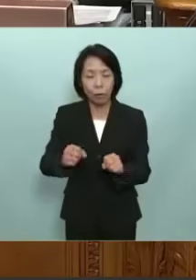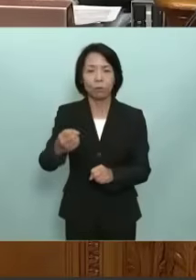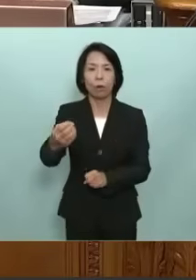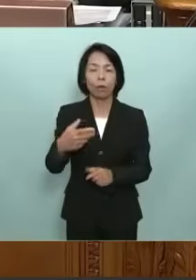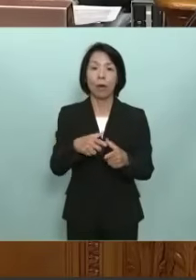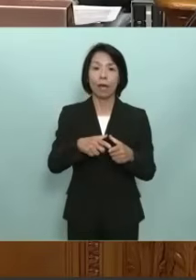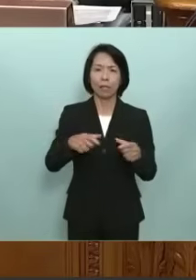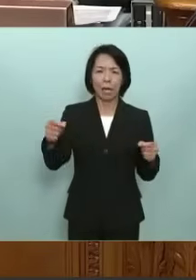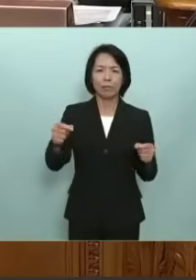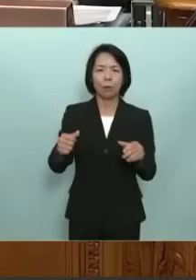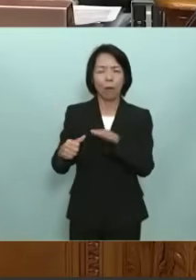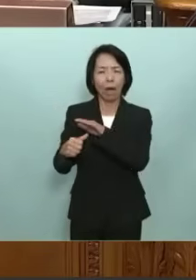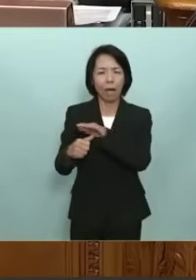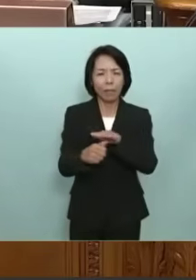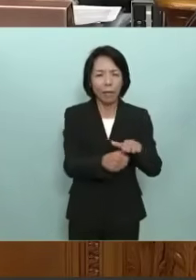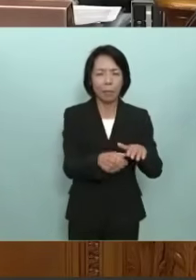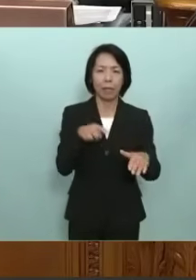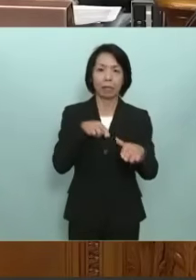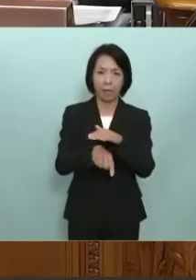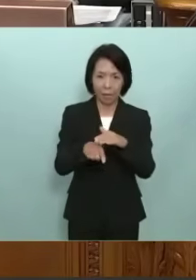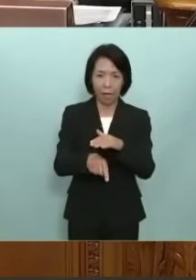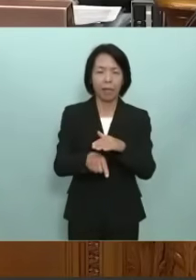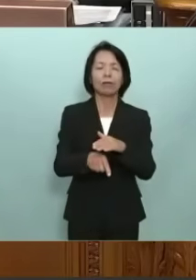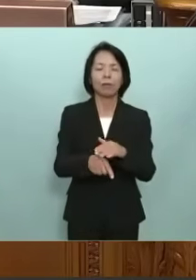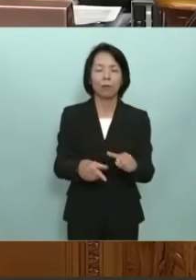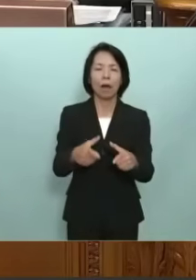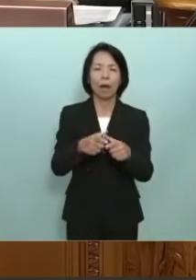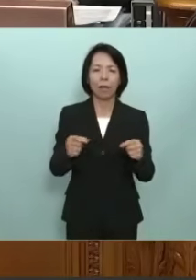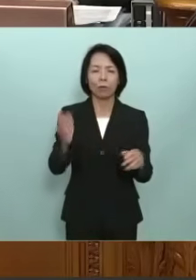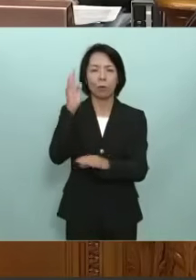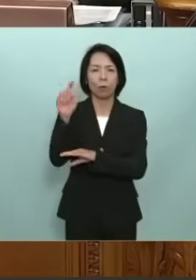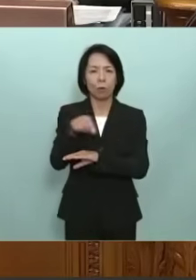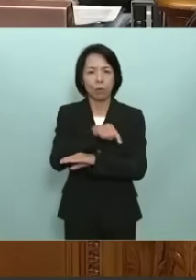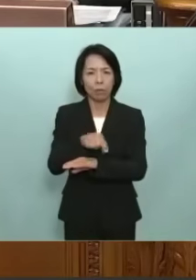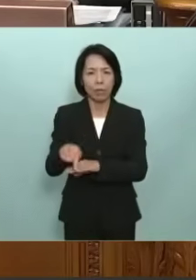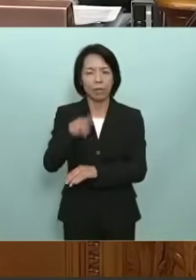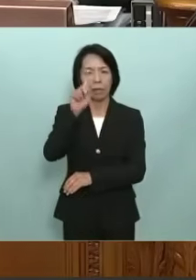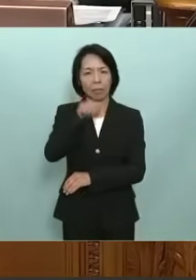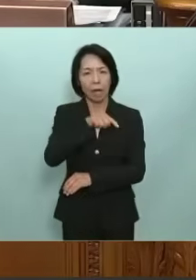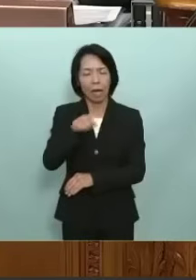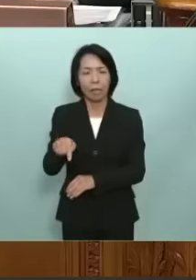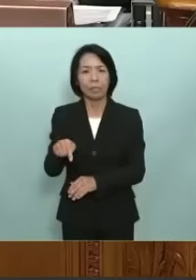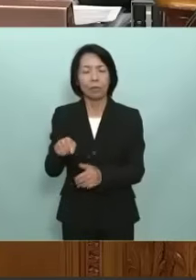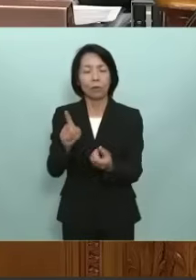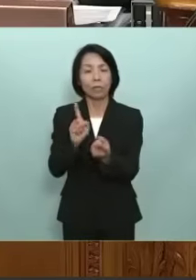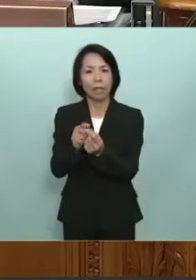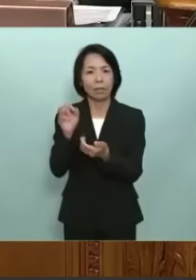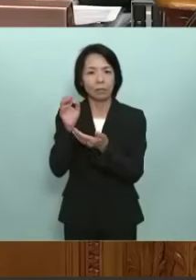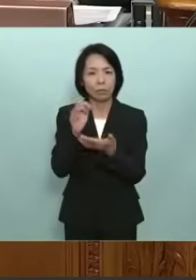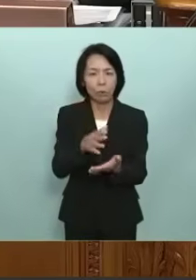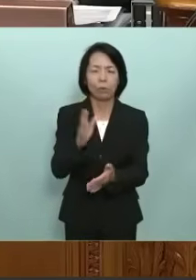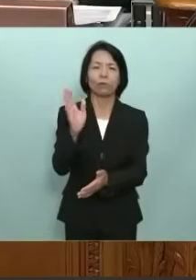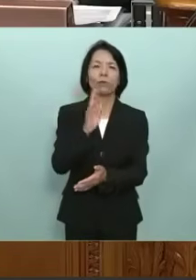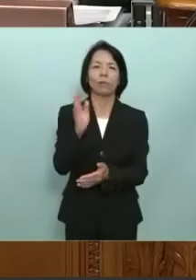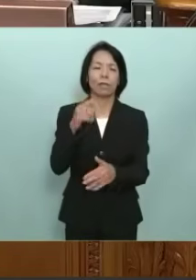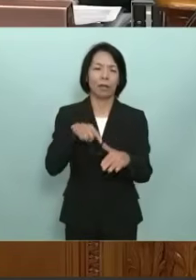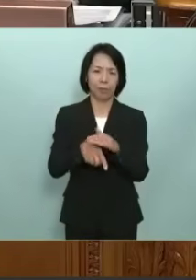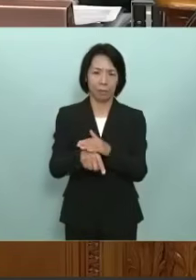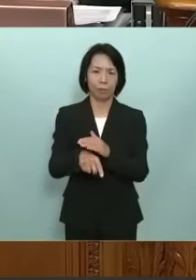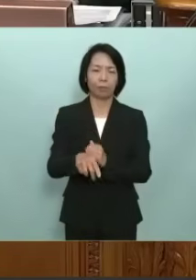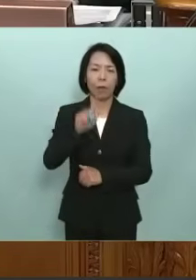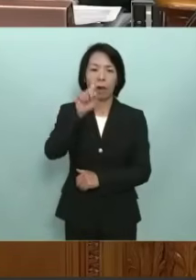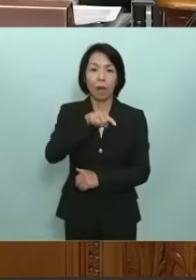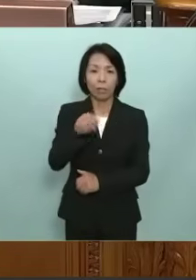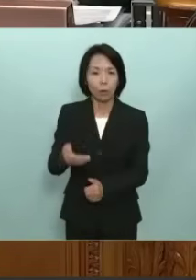低迷した最大の原因はは我が国の政策が人への投資を怠ったからです人作りこそ